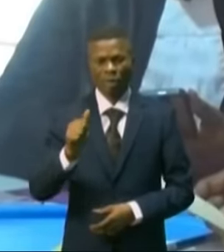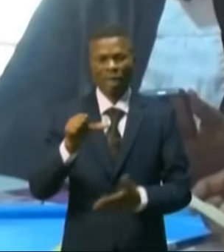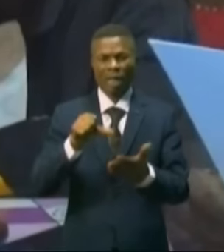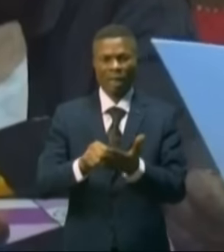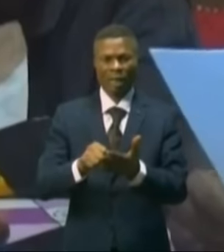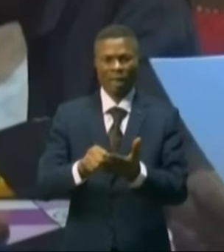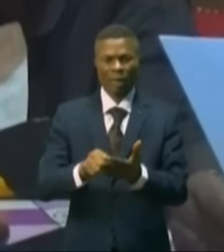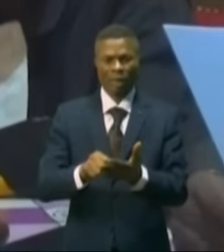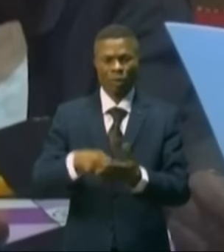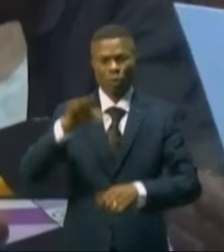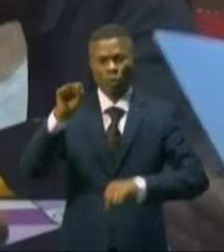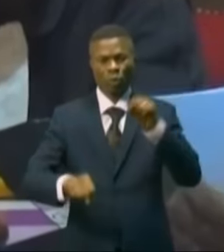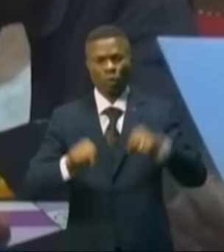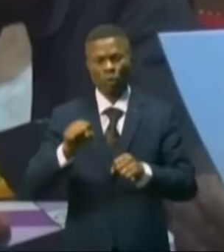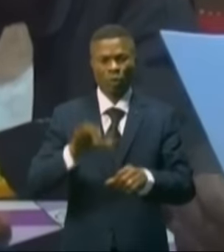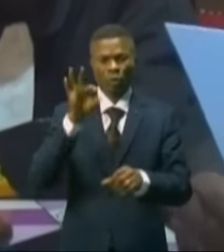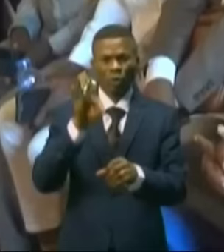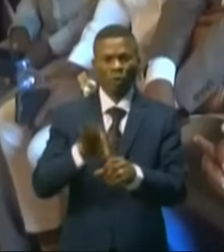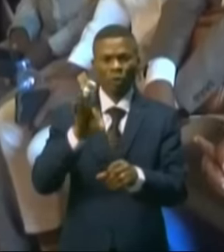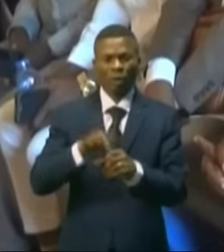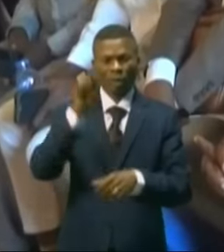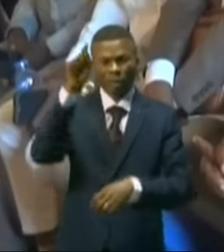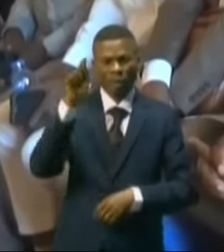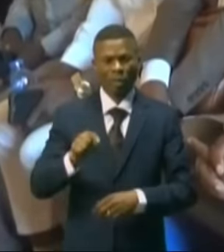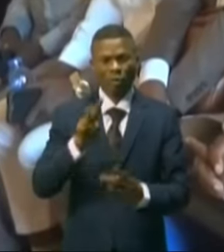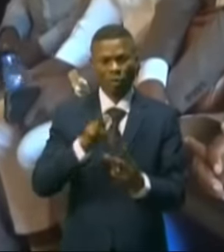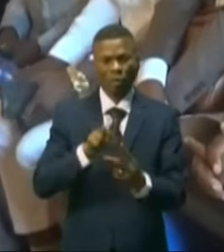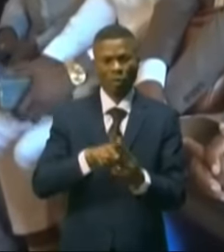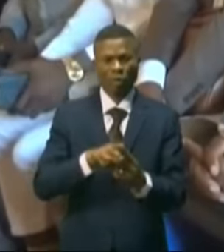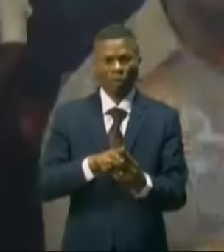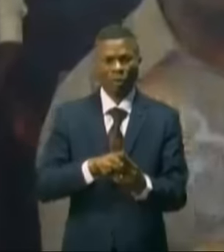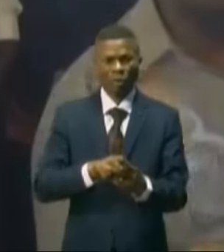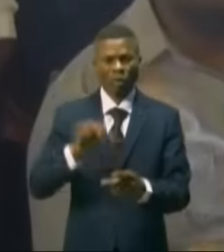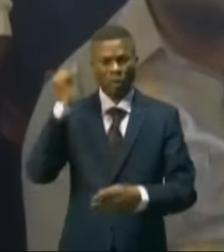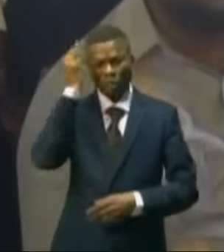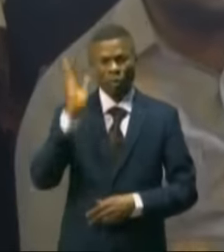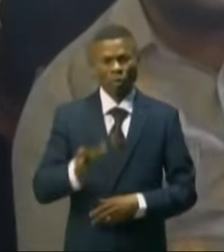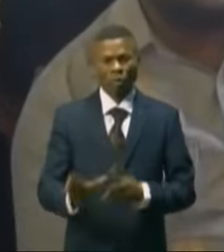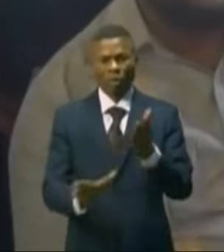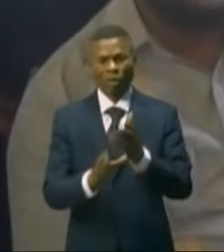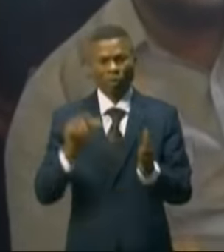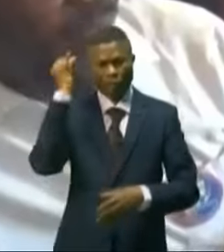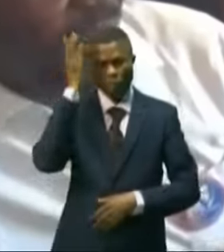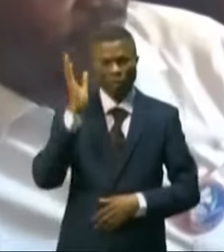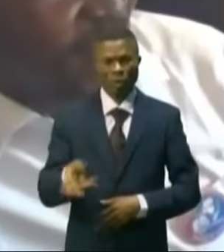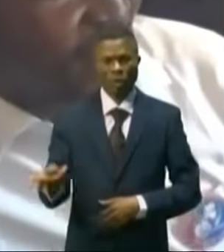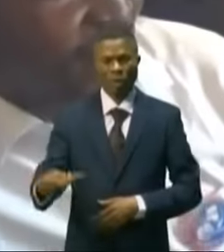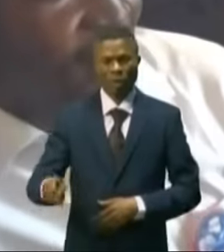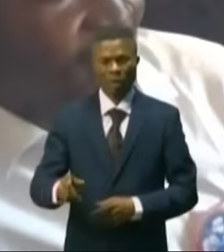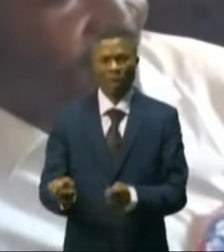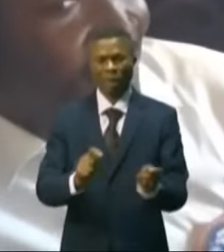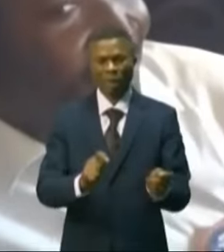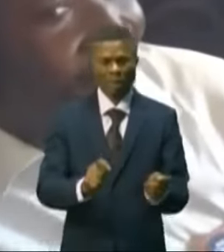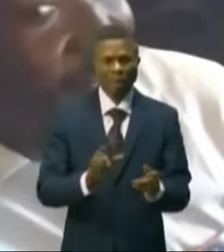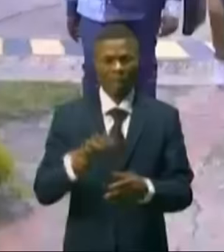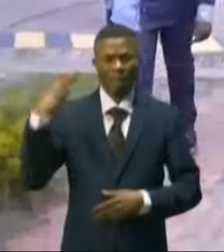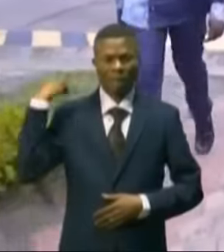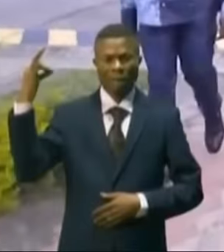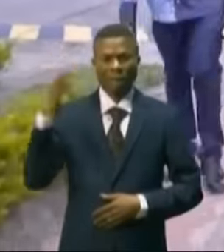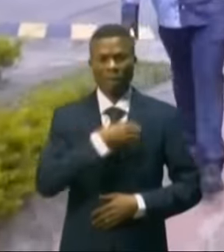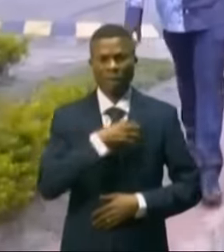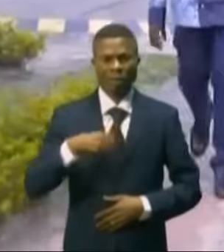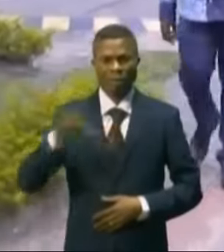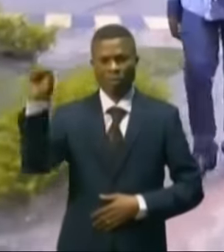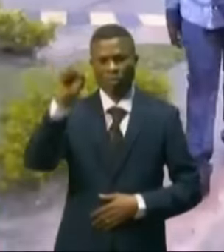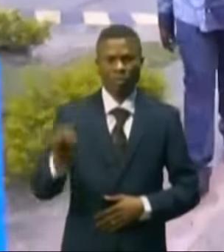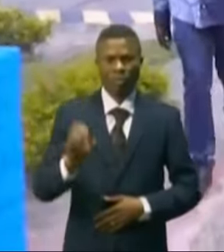en contestation des résultats provisoires des élections de gouverneurs et vice-gouverneurs opposant la candidate Sophie